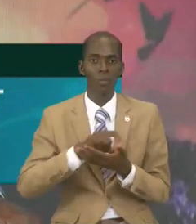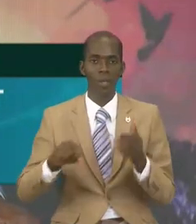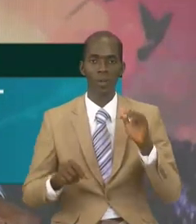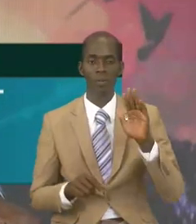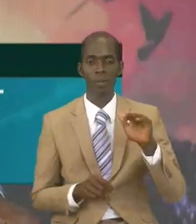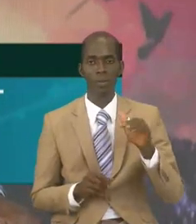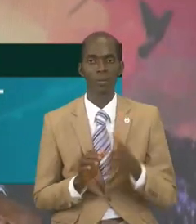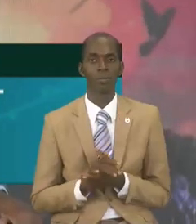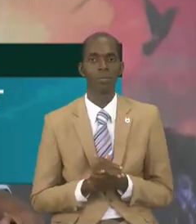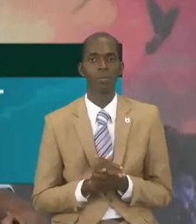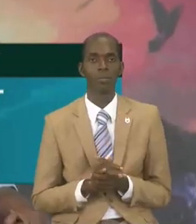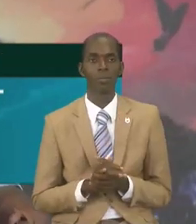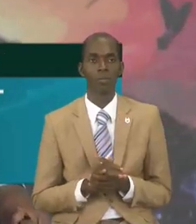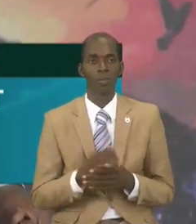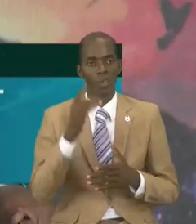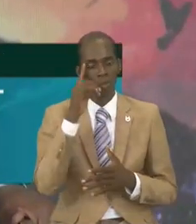Verset 15.